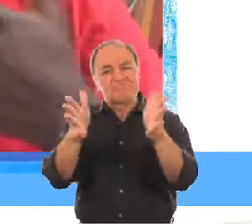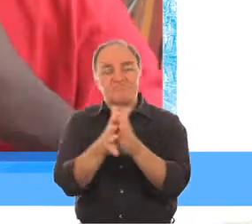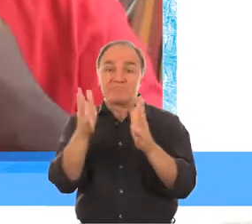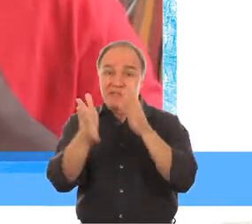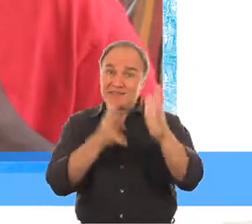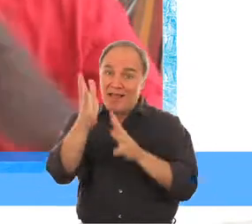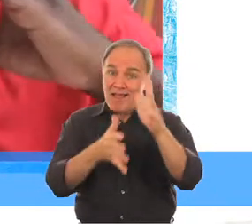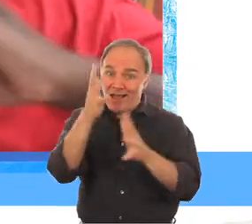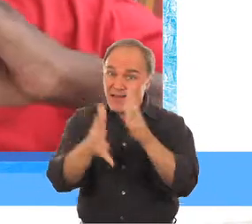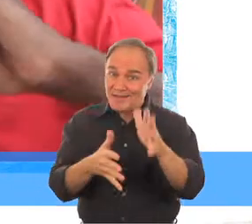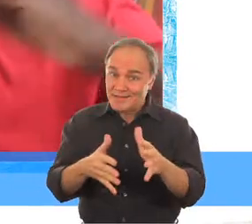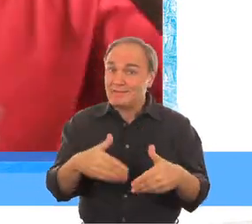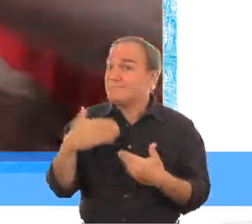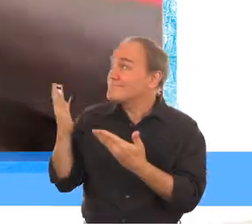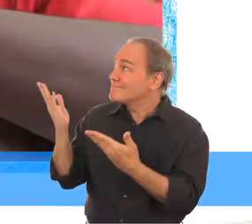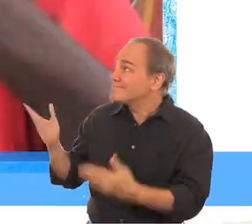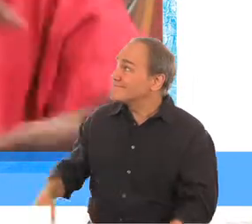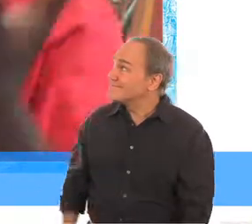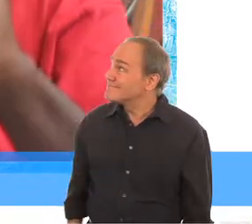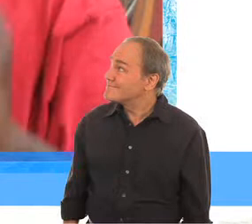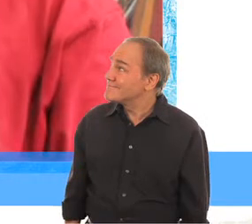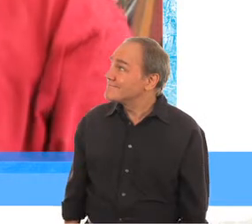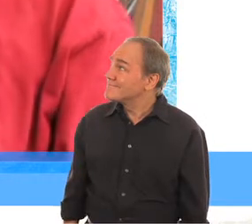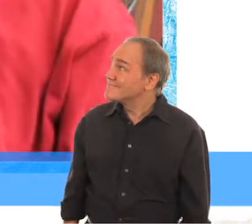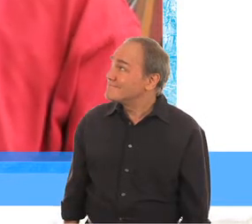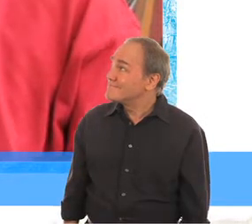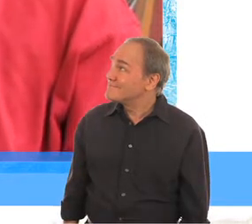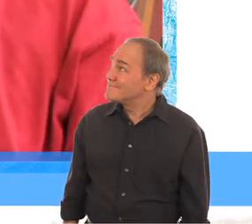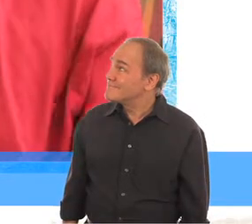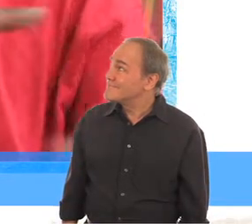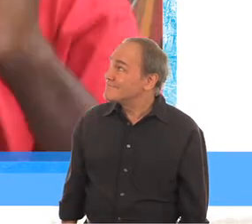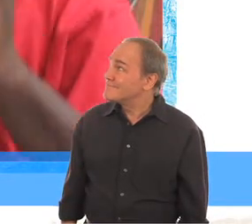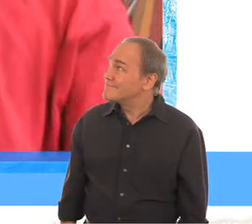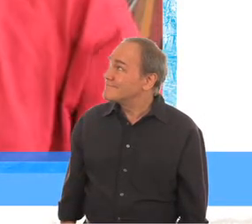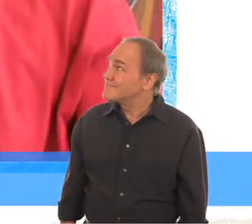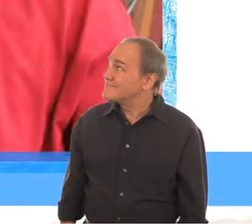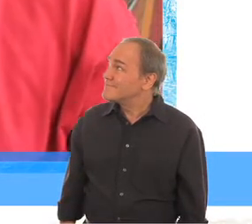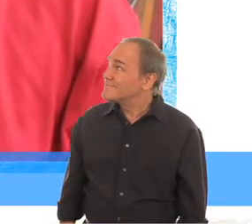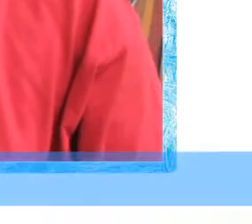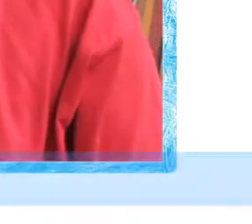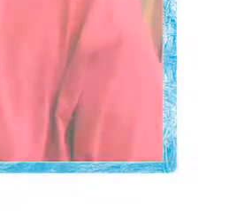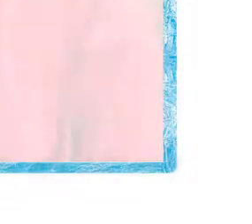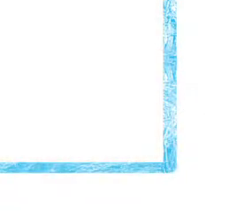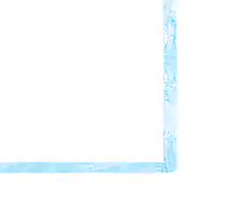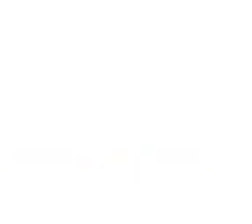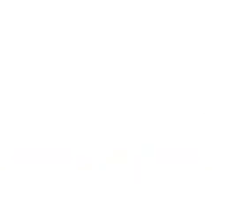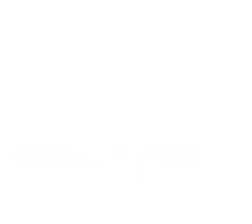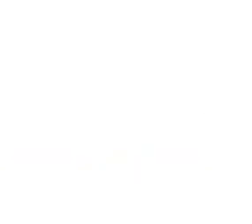En langue des signes, il dit « Pour le monde entier, j'embrasse et je serre dans mes bras tous les enfants sourds. »